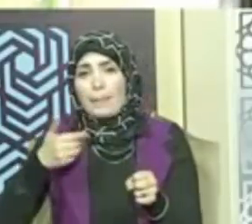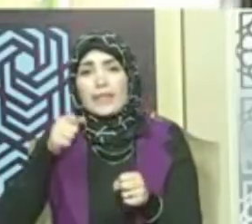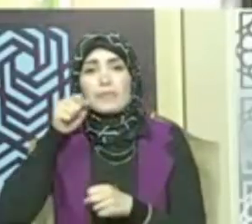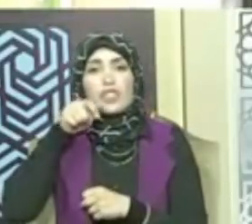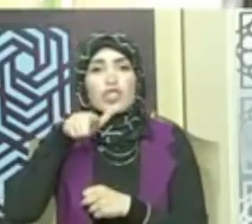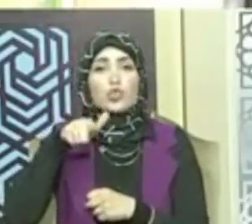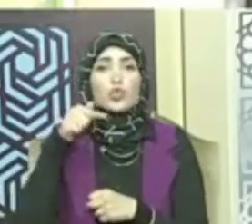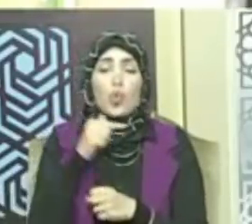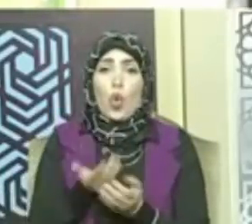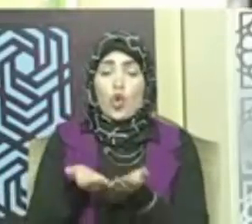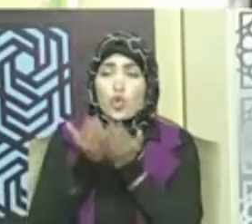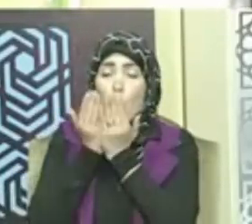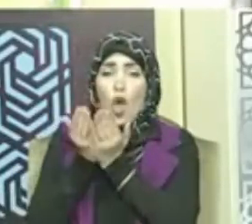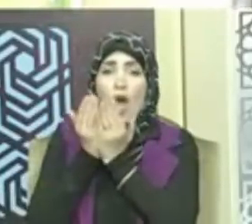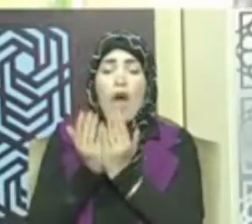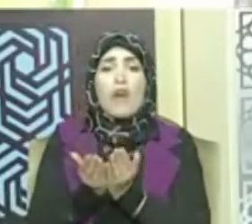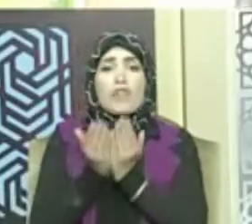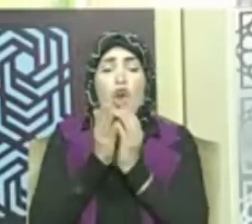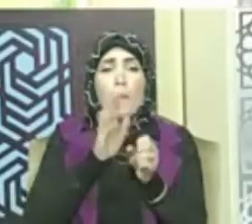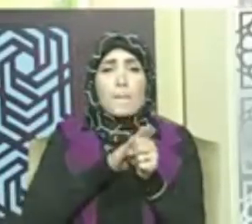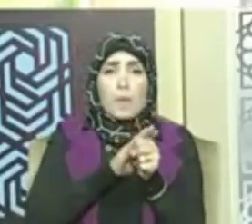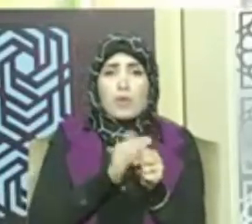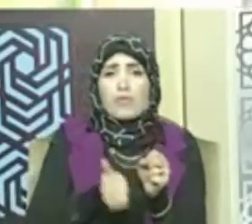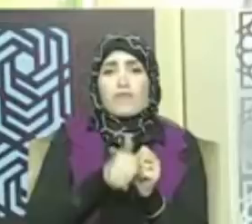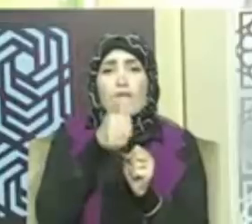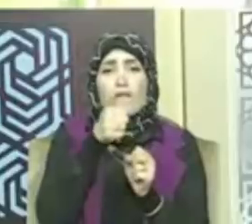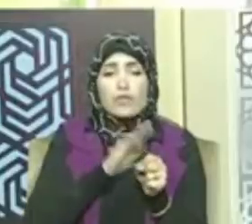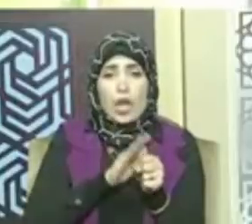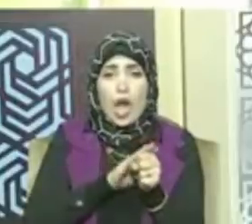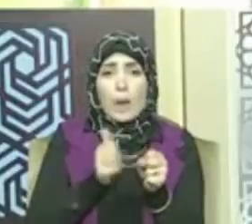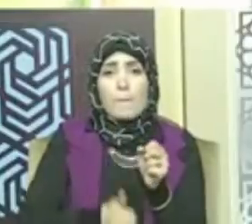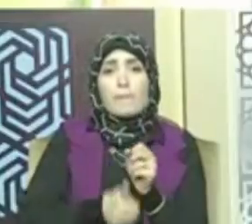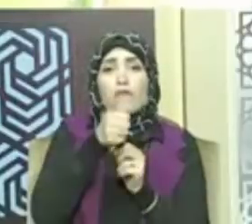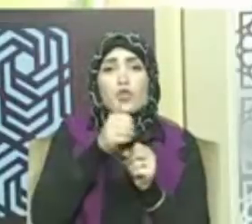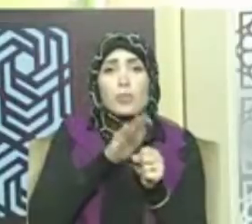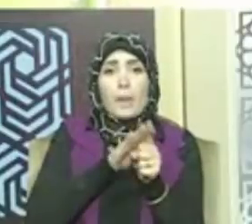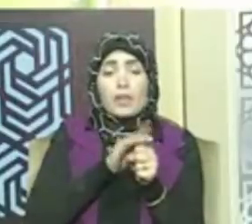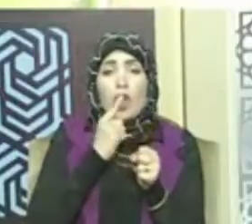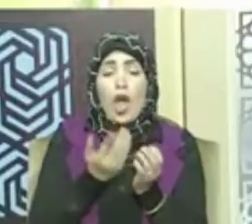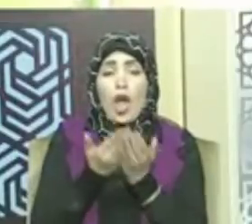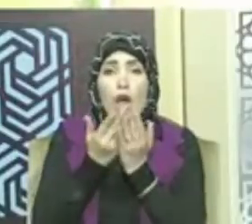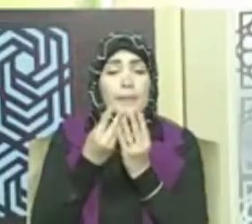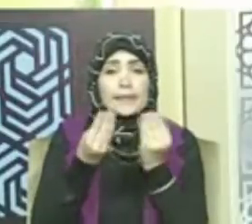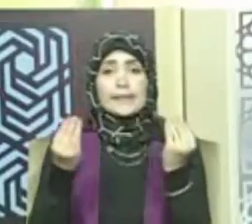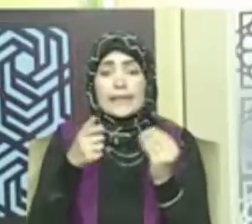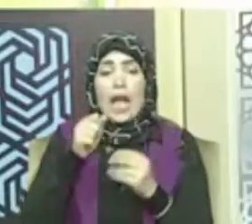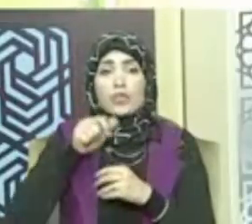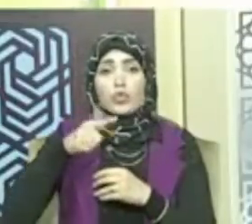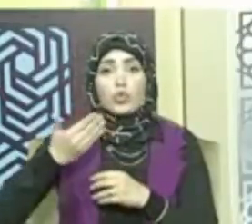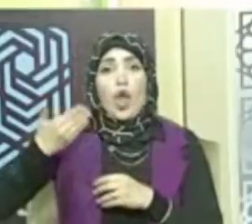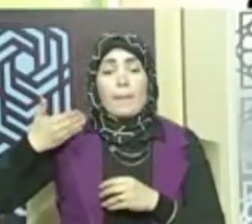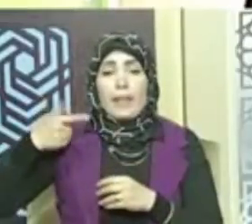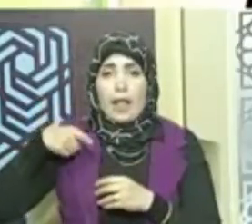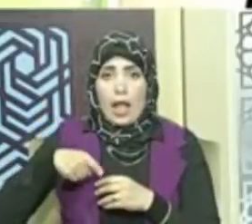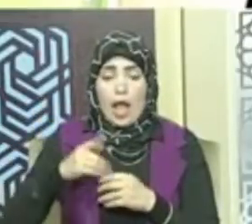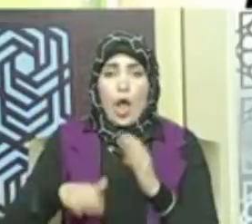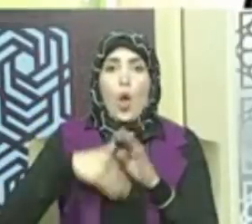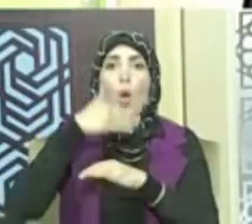ب6 أشهر يدعون الله: اللهم بلغنا رمضان.